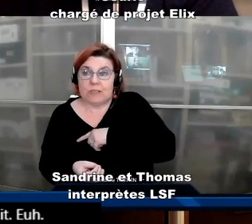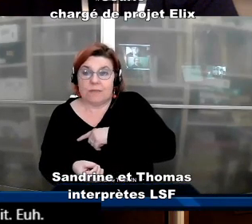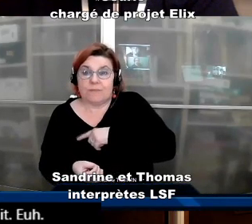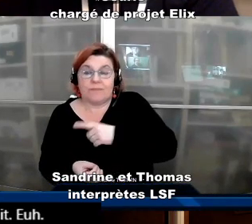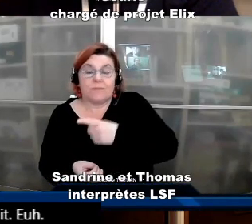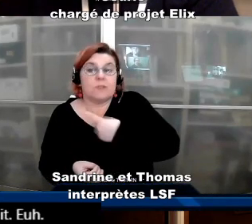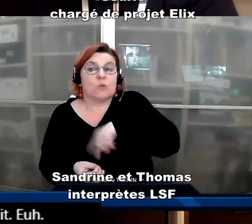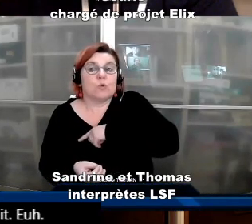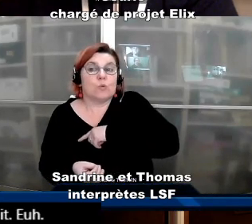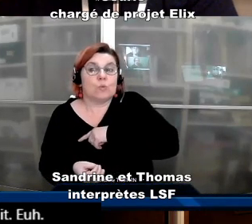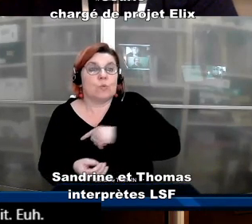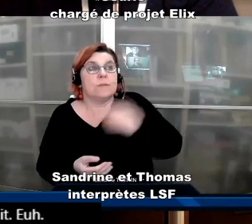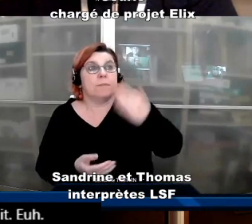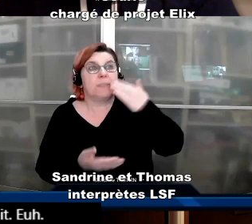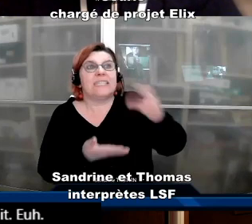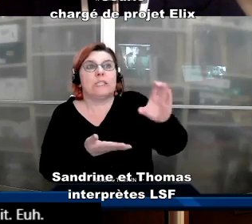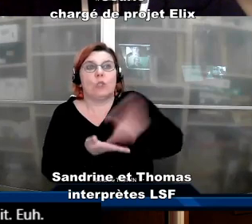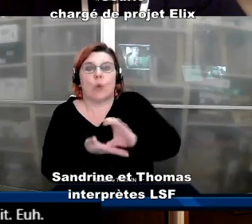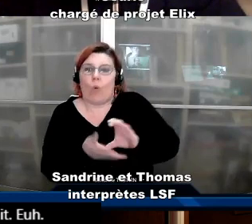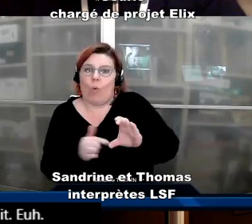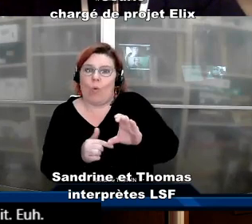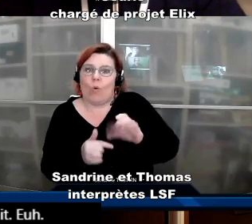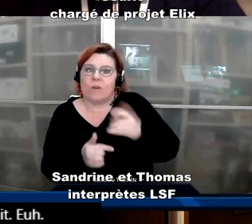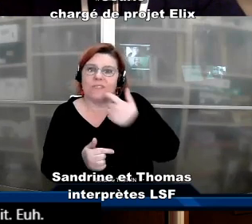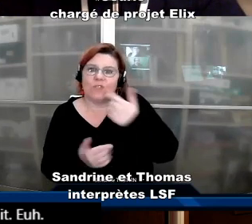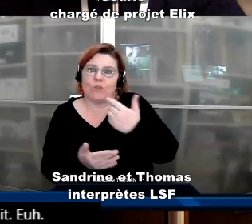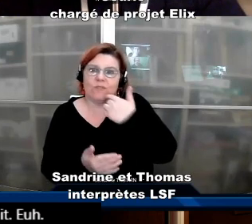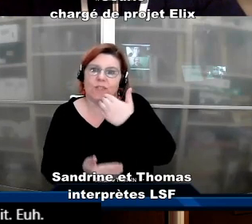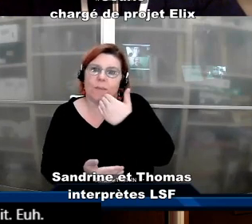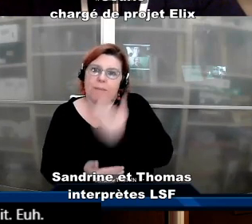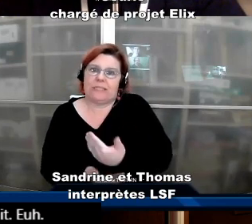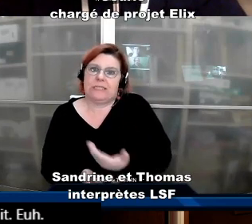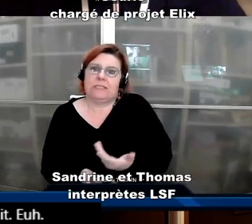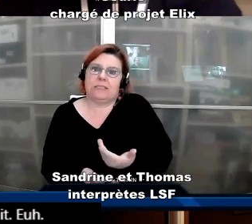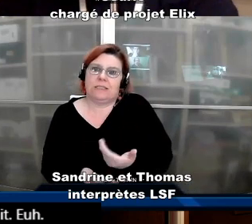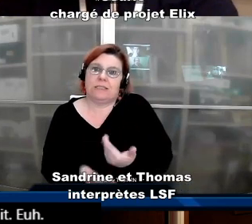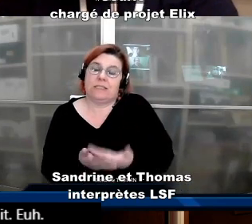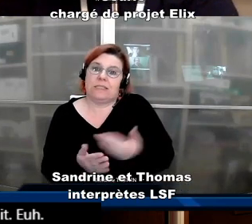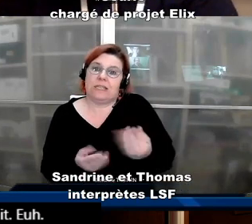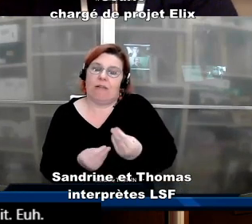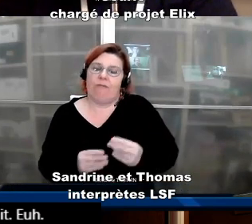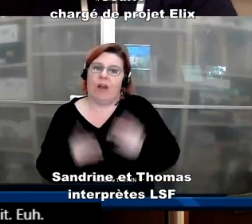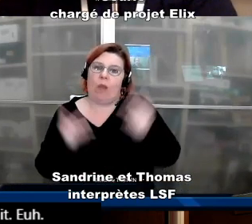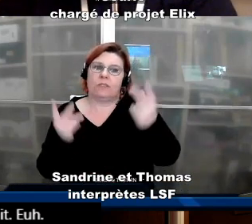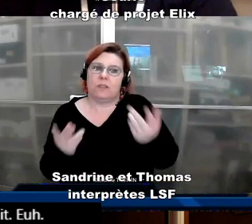pour nous derrière un don il y a un merci en fait. Voilà, ça c'est très très valorisant. Il y a une satisfaction, etc.